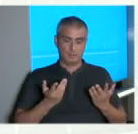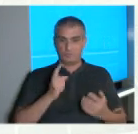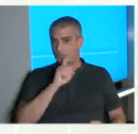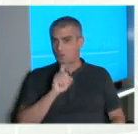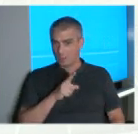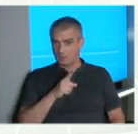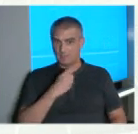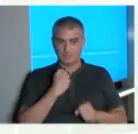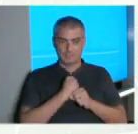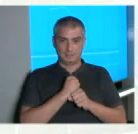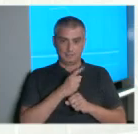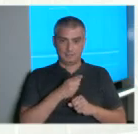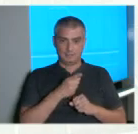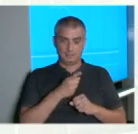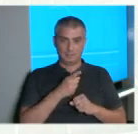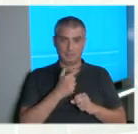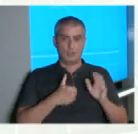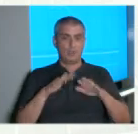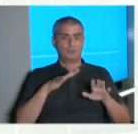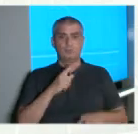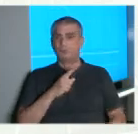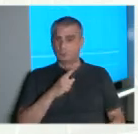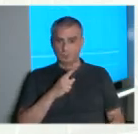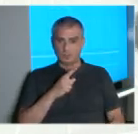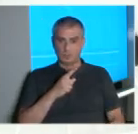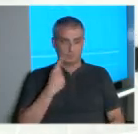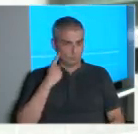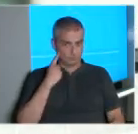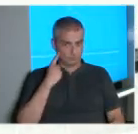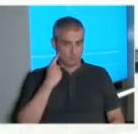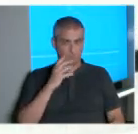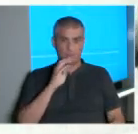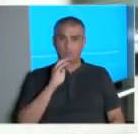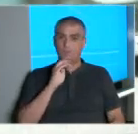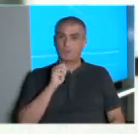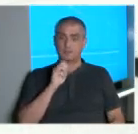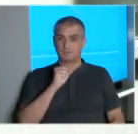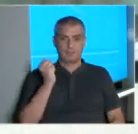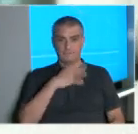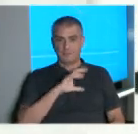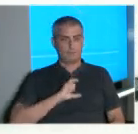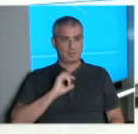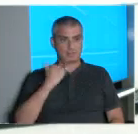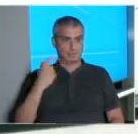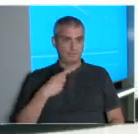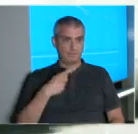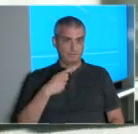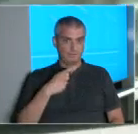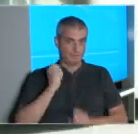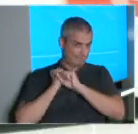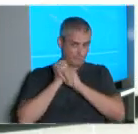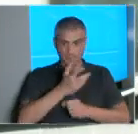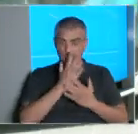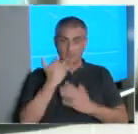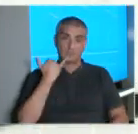להיות שהוא יעשה את זה לראש הממשלה. תשמע, הביא מוקי סגי, הביא לנו מדליית זהב. הוא כבר